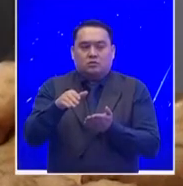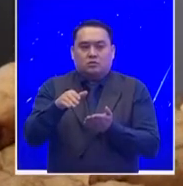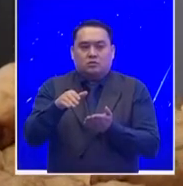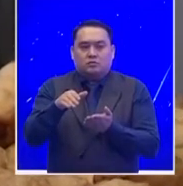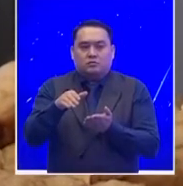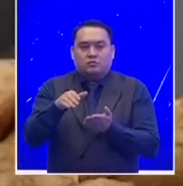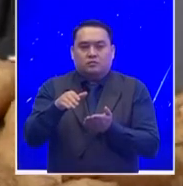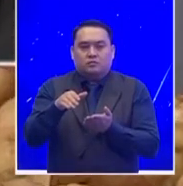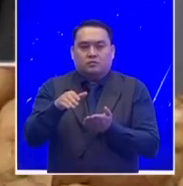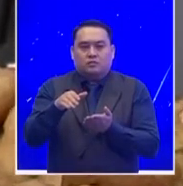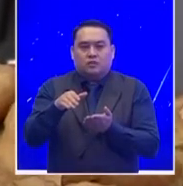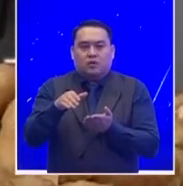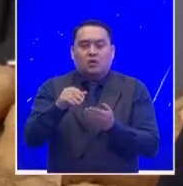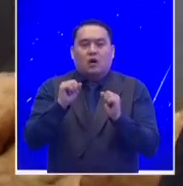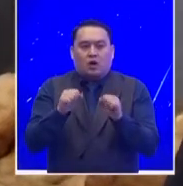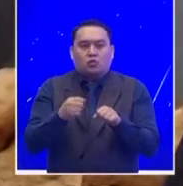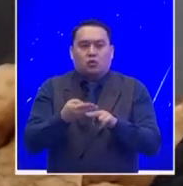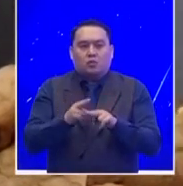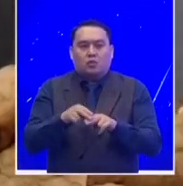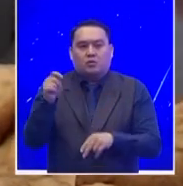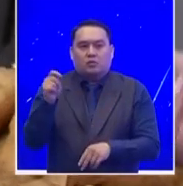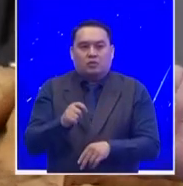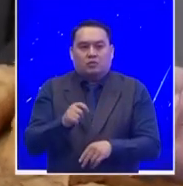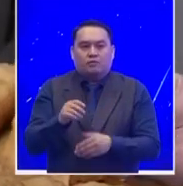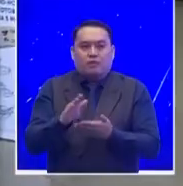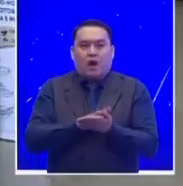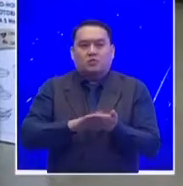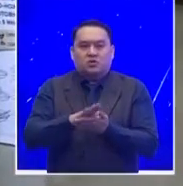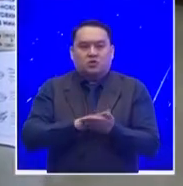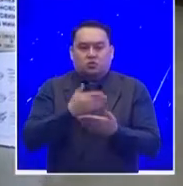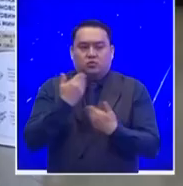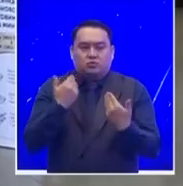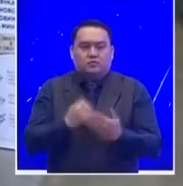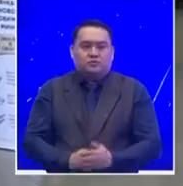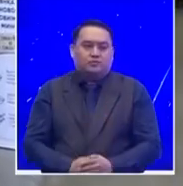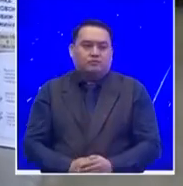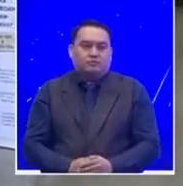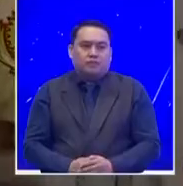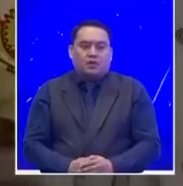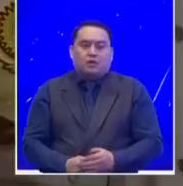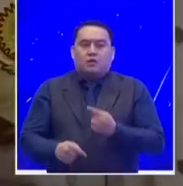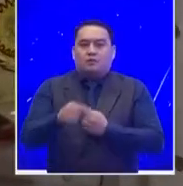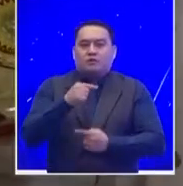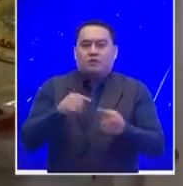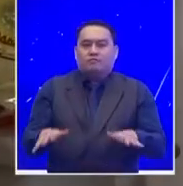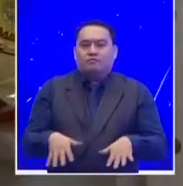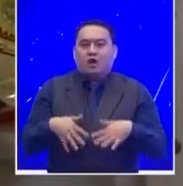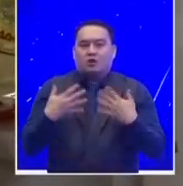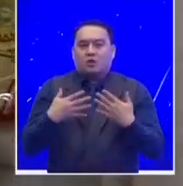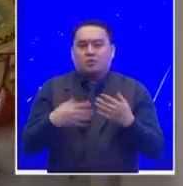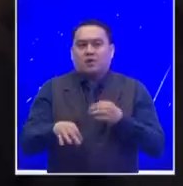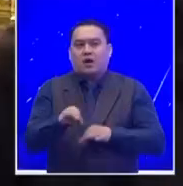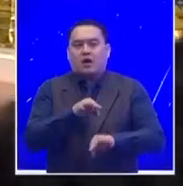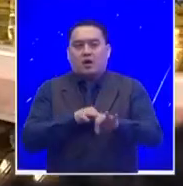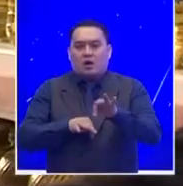отказать ей права. И с другой стороны, которые приходят потом, у которых вообще ничего. Инициатива предпринимателей очень сильно вдохновила представителей